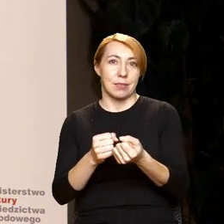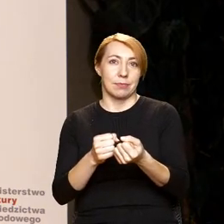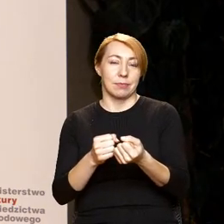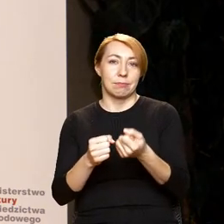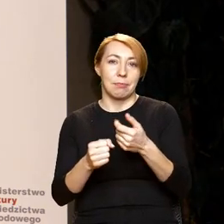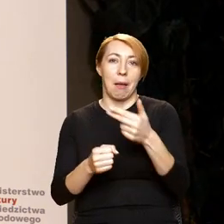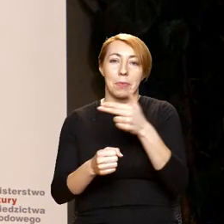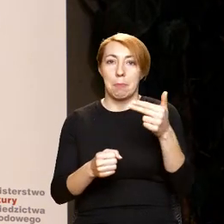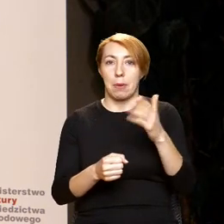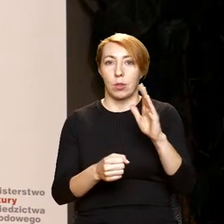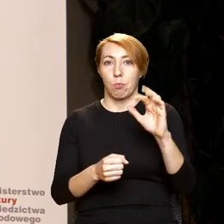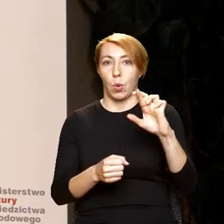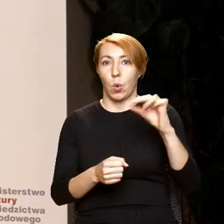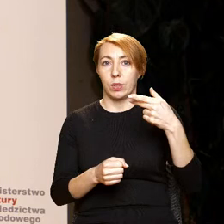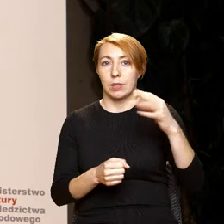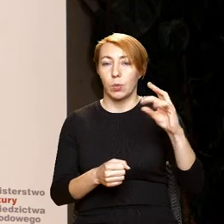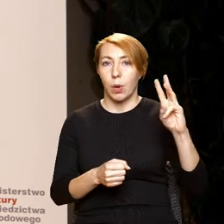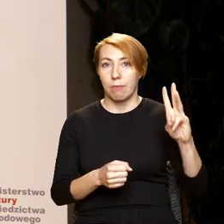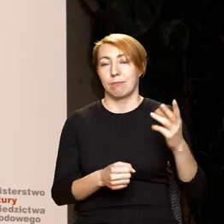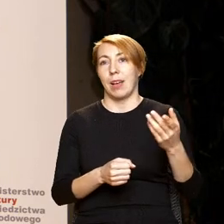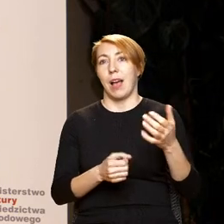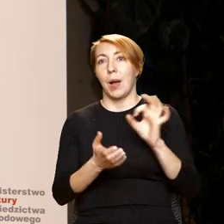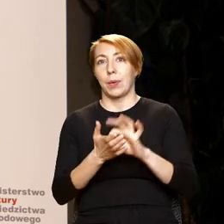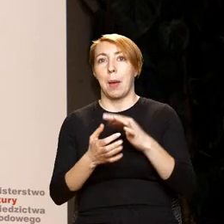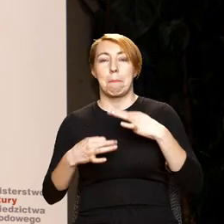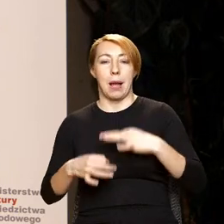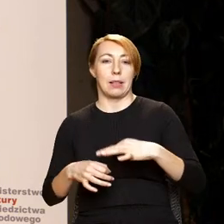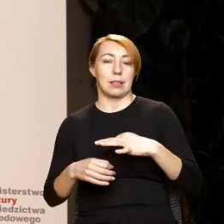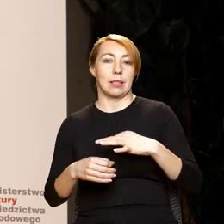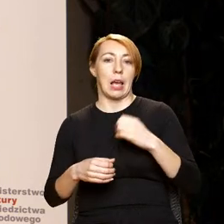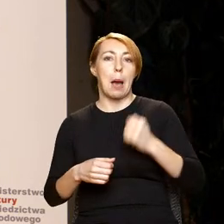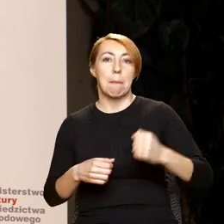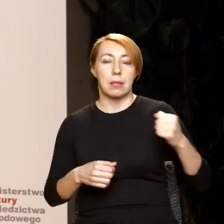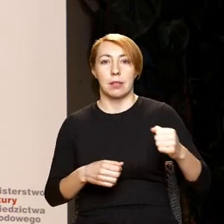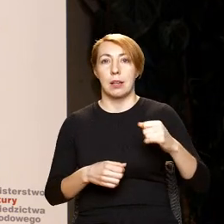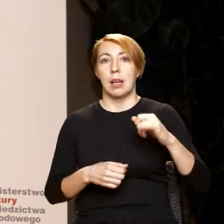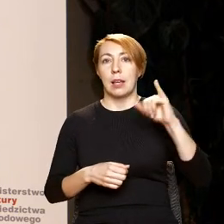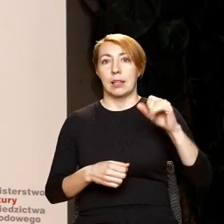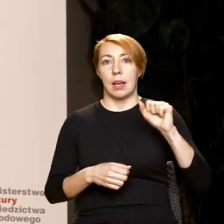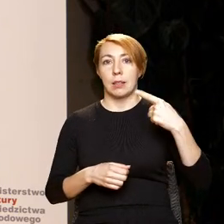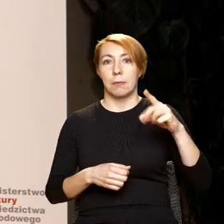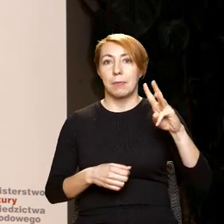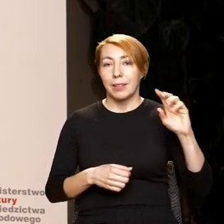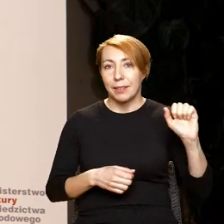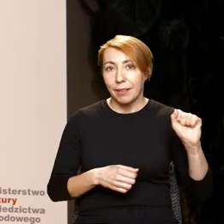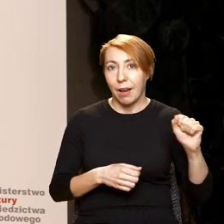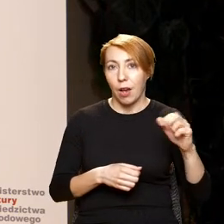a propos Bronisława Piłsudskiego, no i oczywiście pani ambasador Jadwiga Rodowicz-Czechowska.